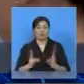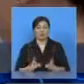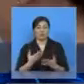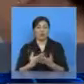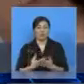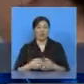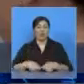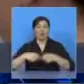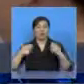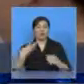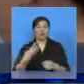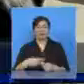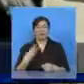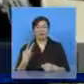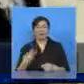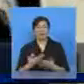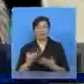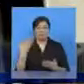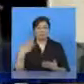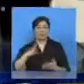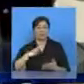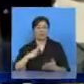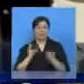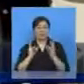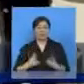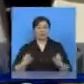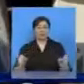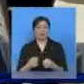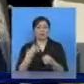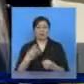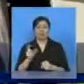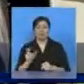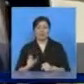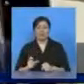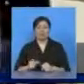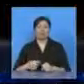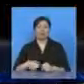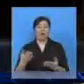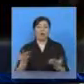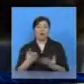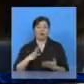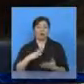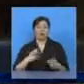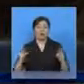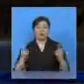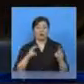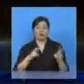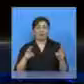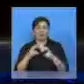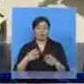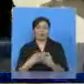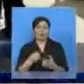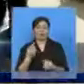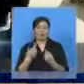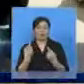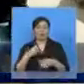Также раскрыто 24 ранее совершенных преступления, задержано 4 человека, находившихся в розыске. Выявлено 4